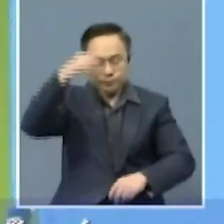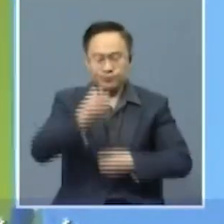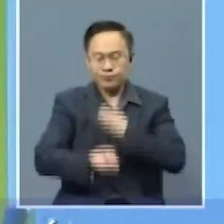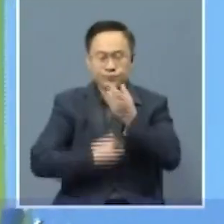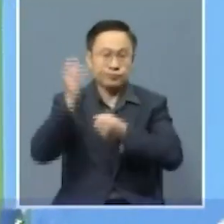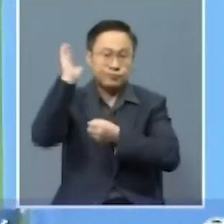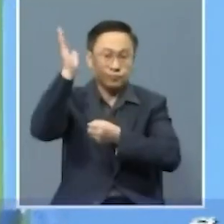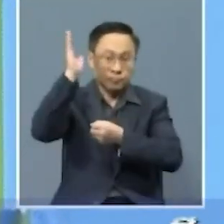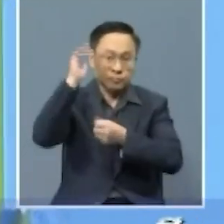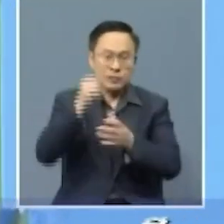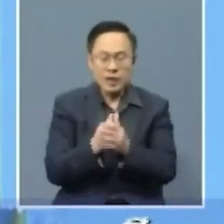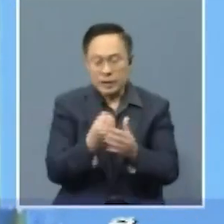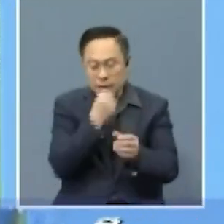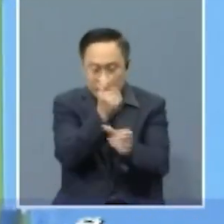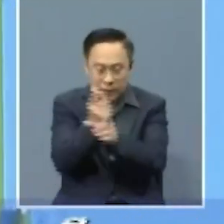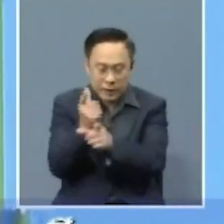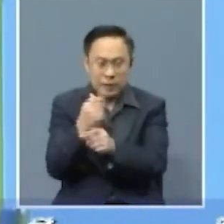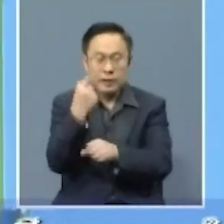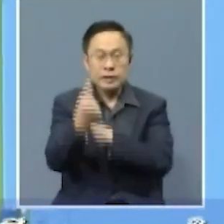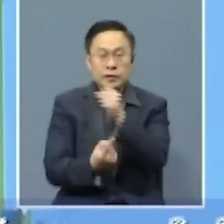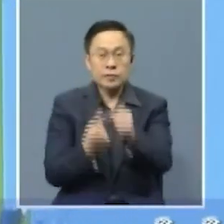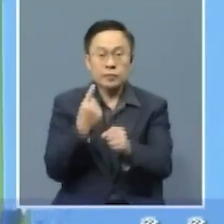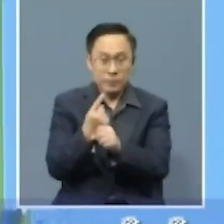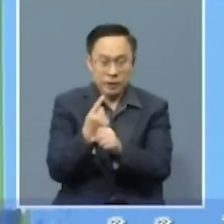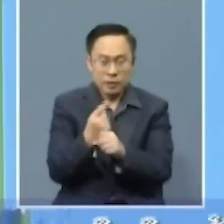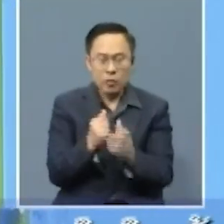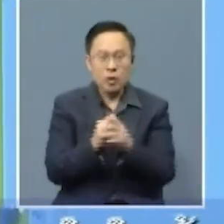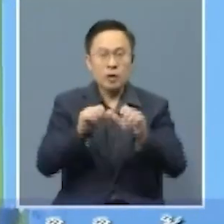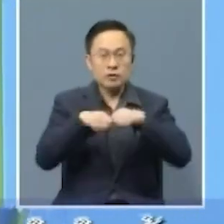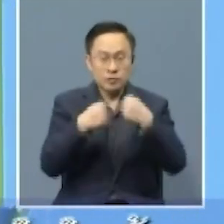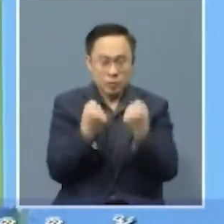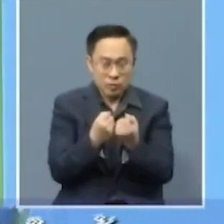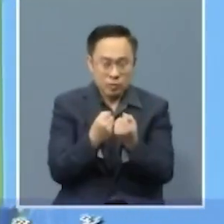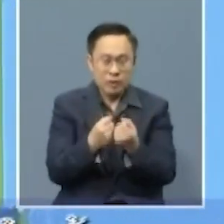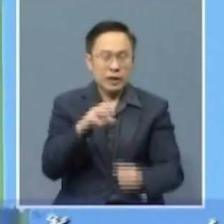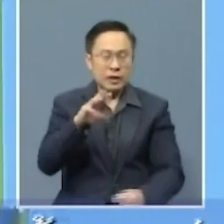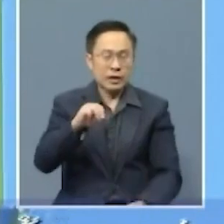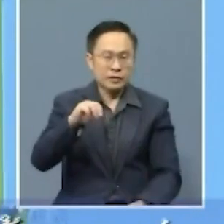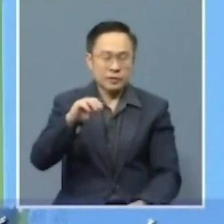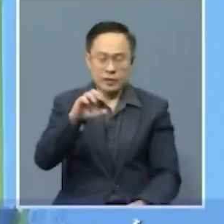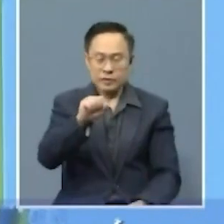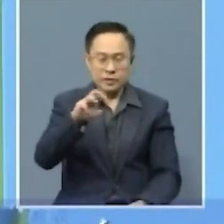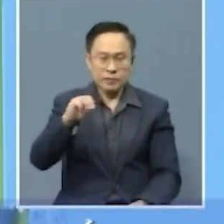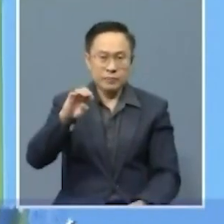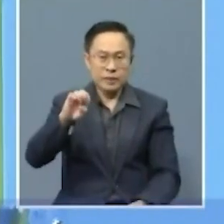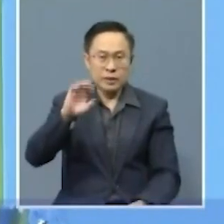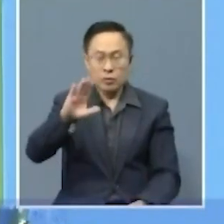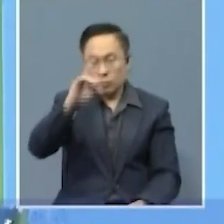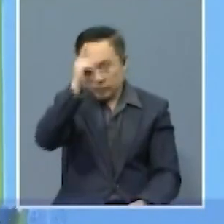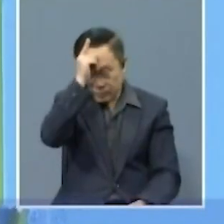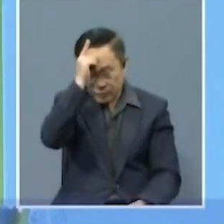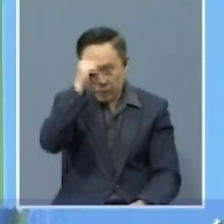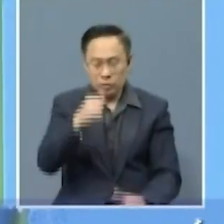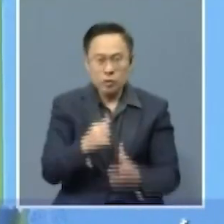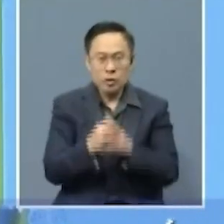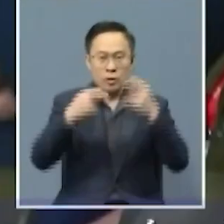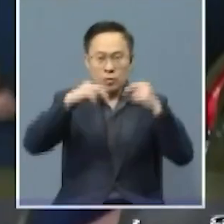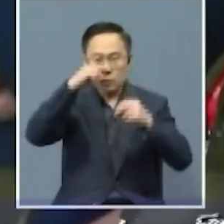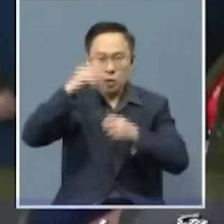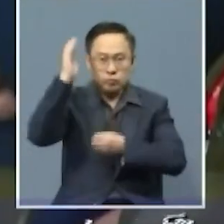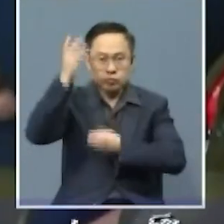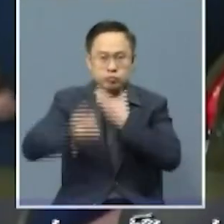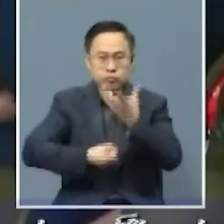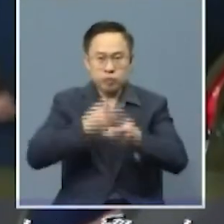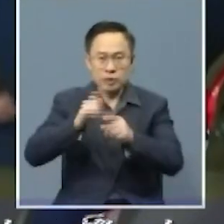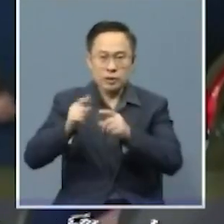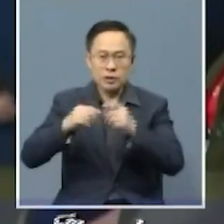งานเลี้ยงรับรองประจำปีของสมาคมธุรกิจขนาดกลางและขนาดย่อมเยอรมนีนำเสนอวิสัยทัศน์และนโยบายของ